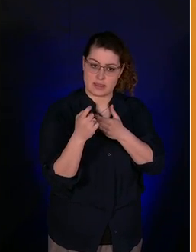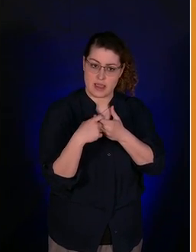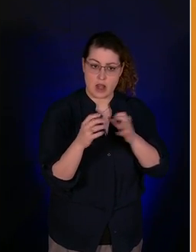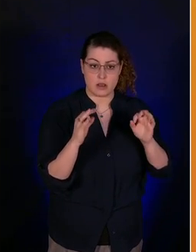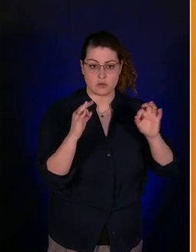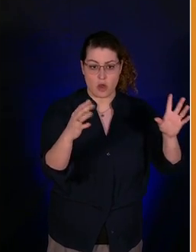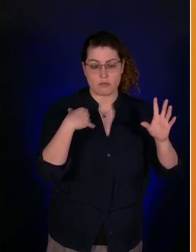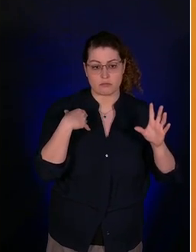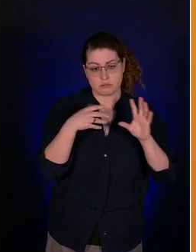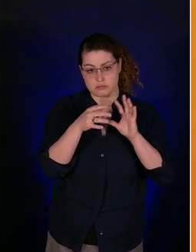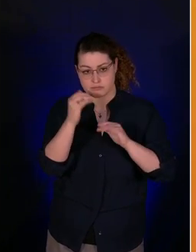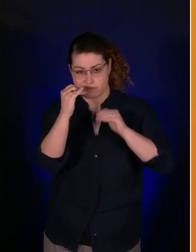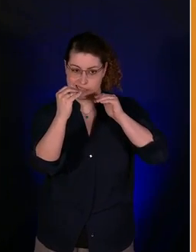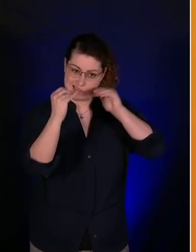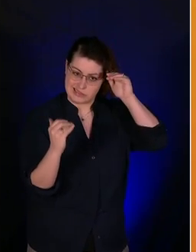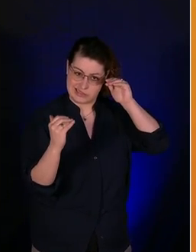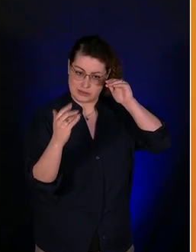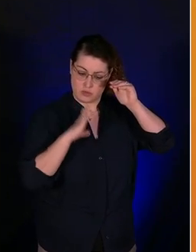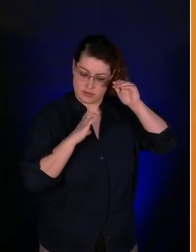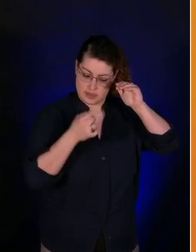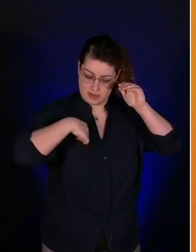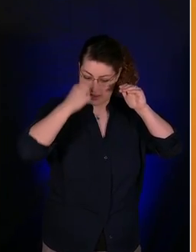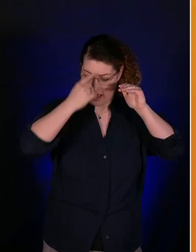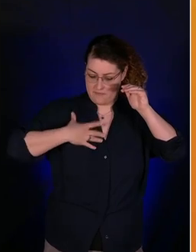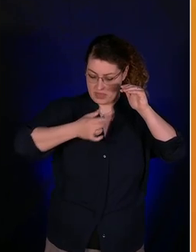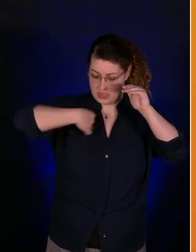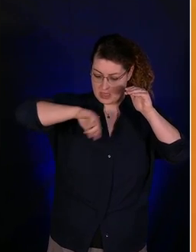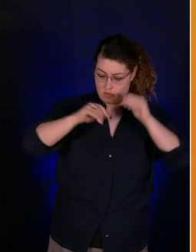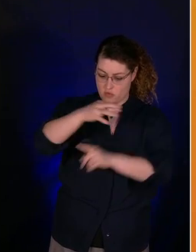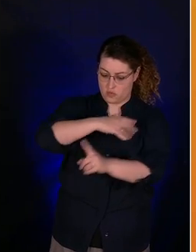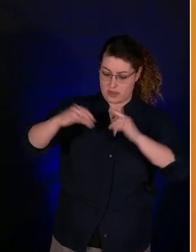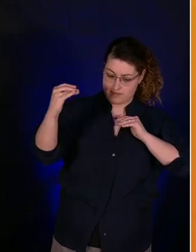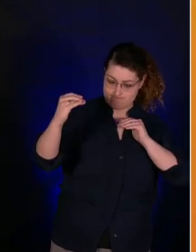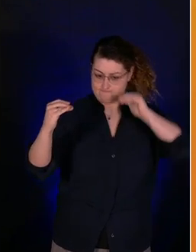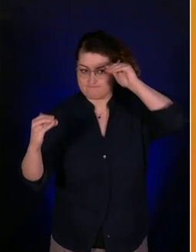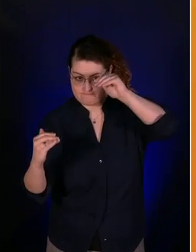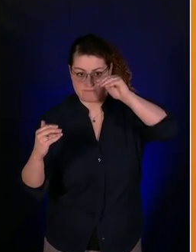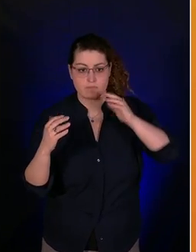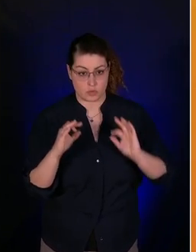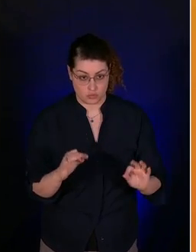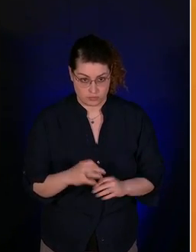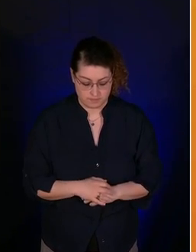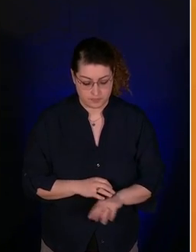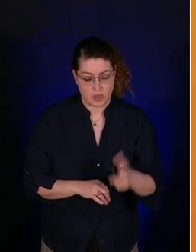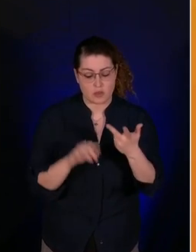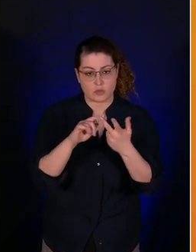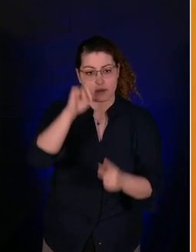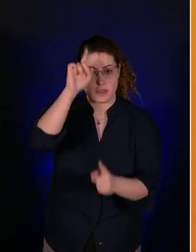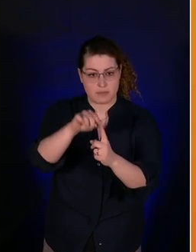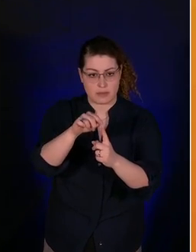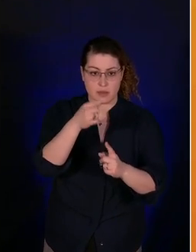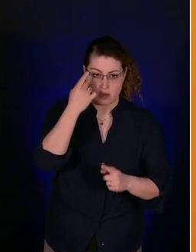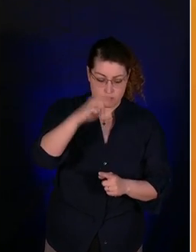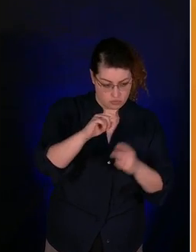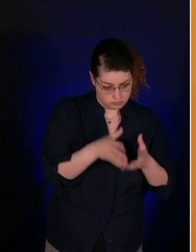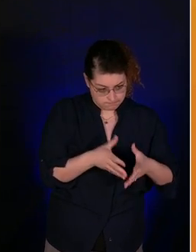rapport des forces pour imposer notre vision de la société. Troisième thème, pour une élévation et un